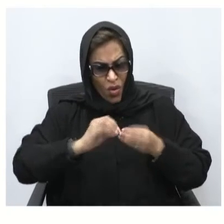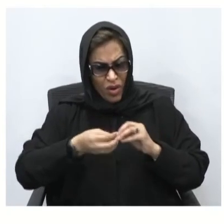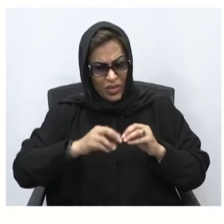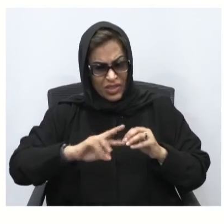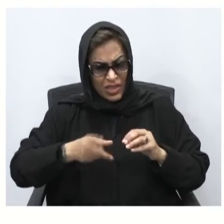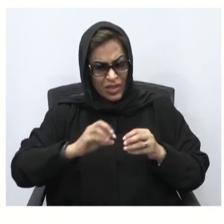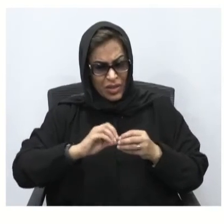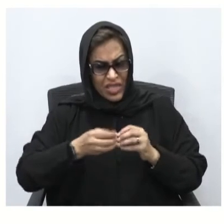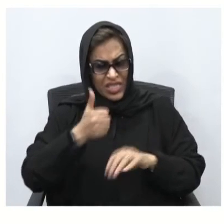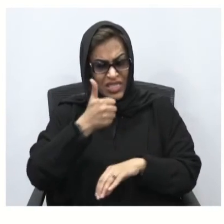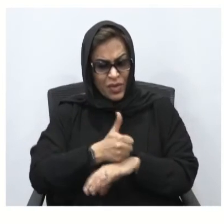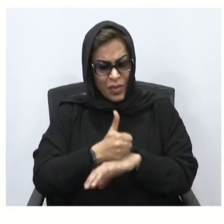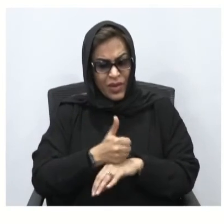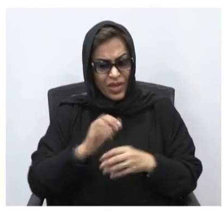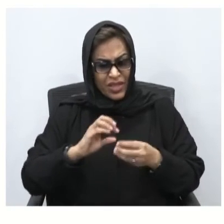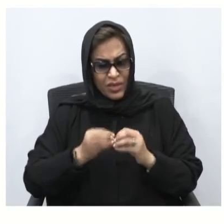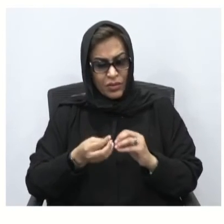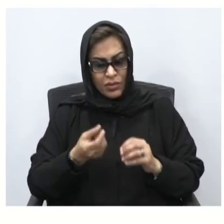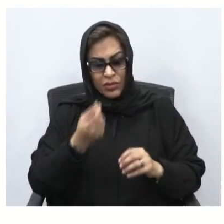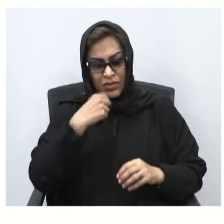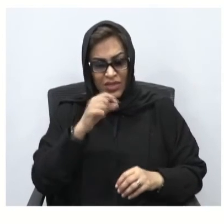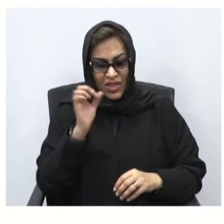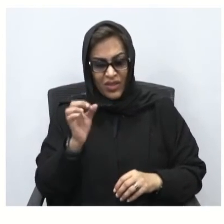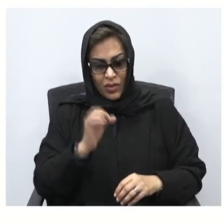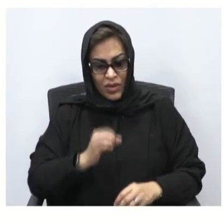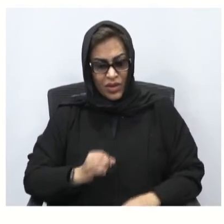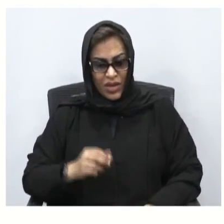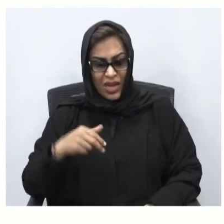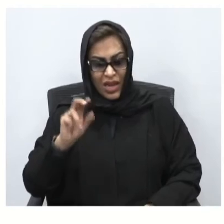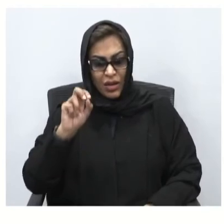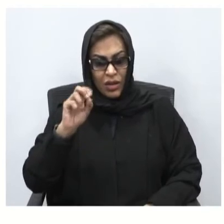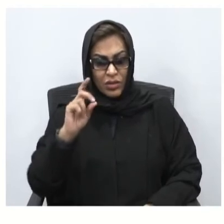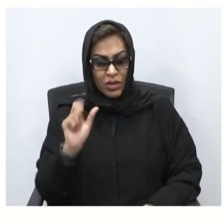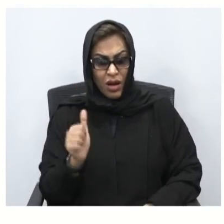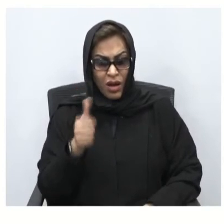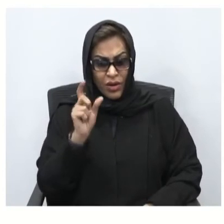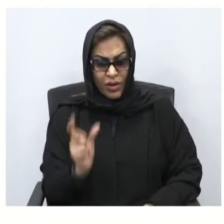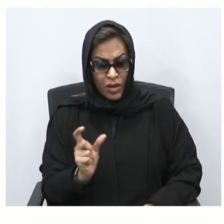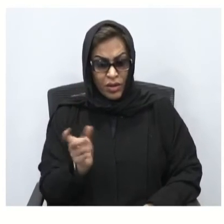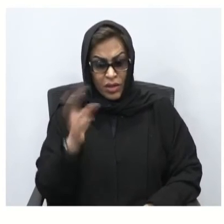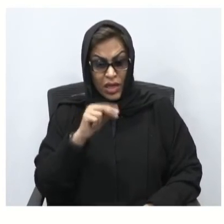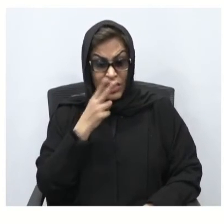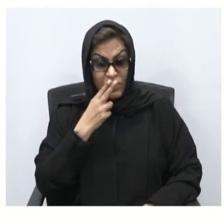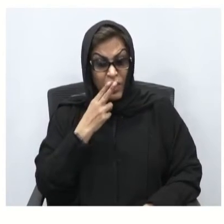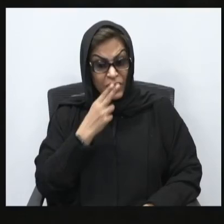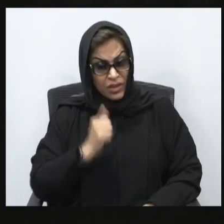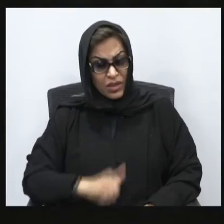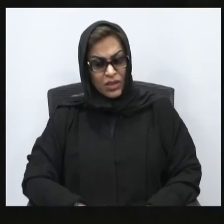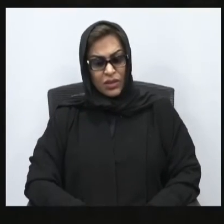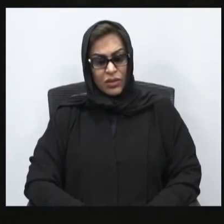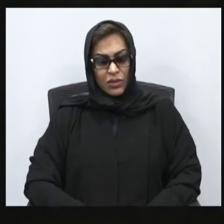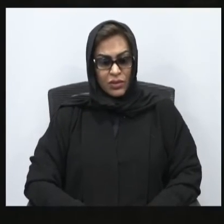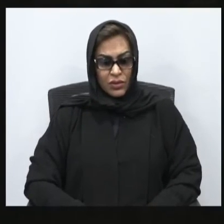ما السبب الرئيسي تنفس القطران او استنشاقه الناتج عن